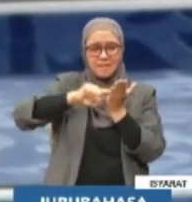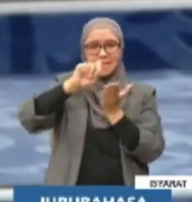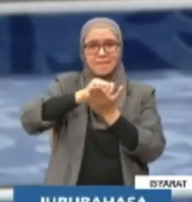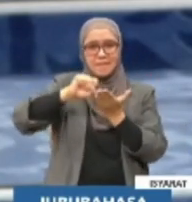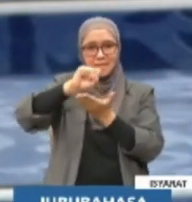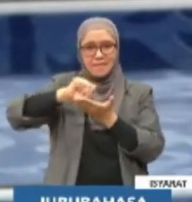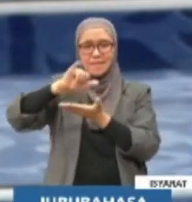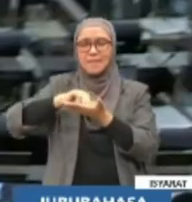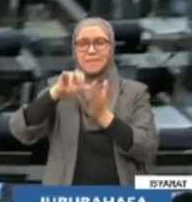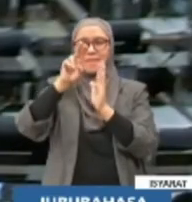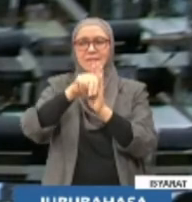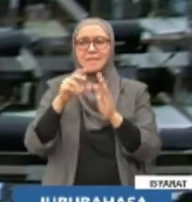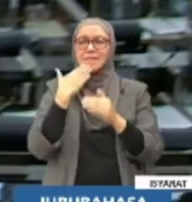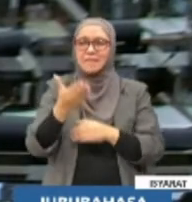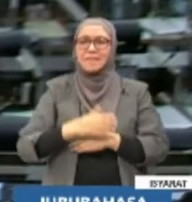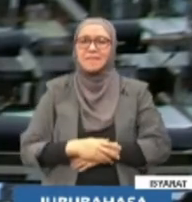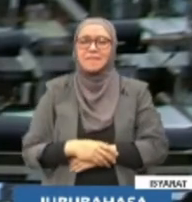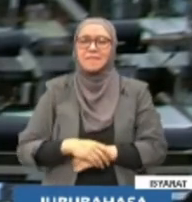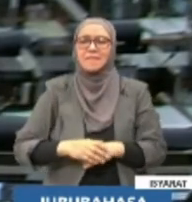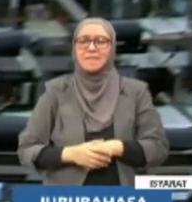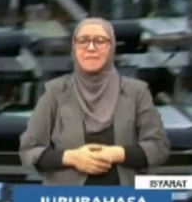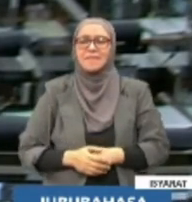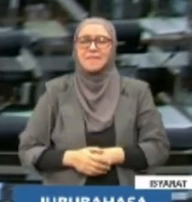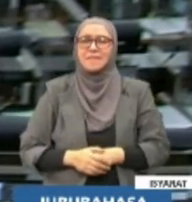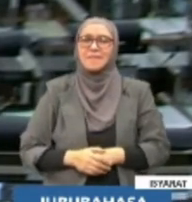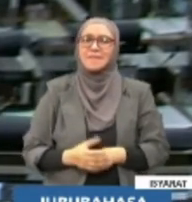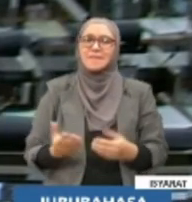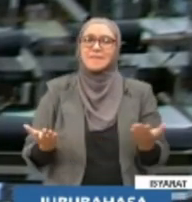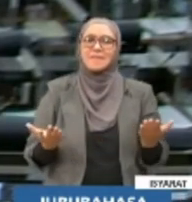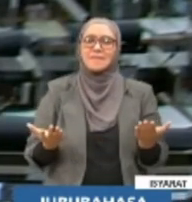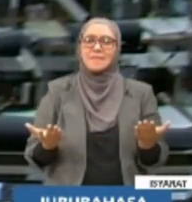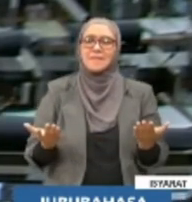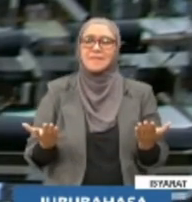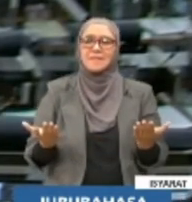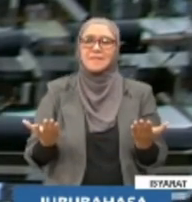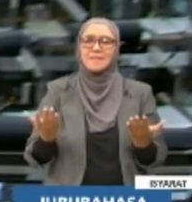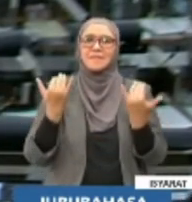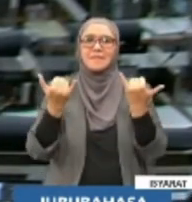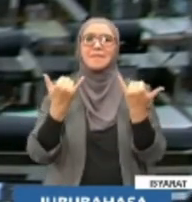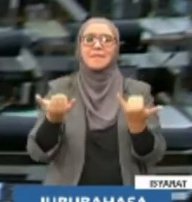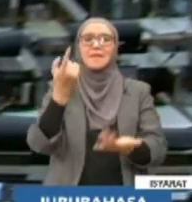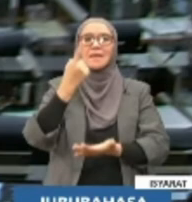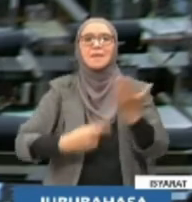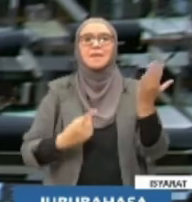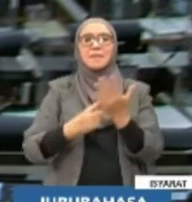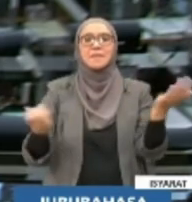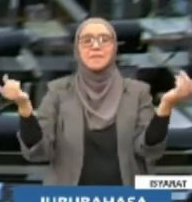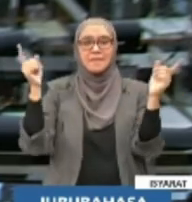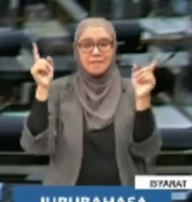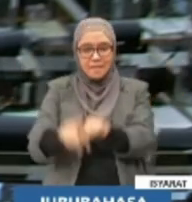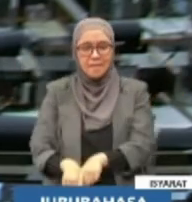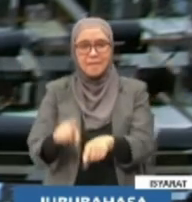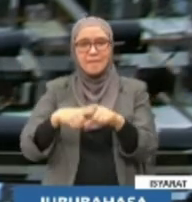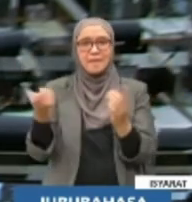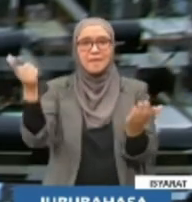dikasih Crash memberi scenes apa yang terjadi pada laporan kita kebangkitan di Panama sejak